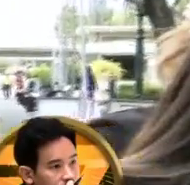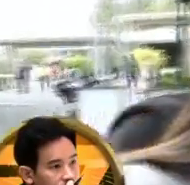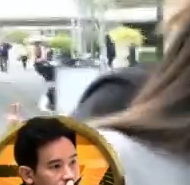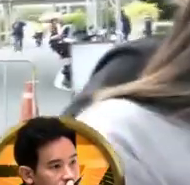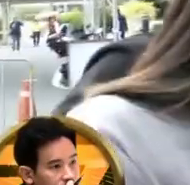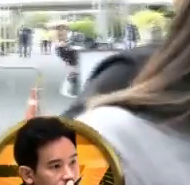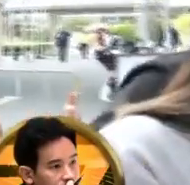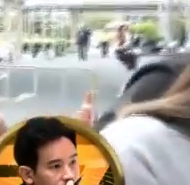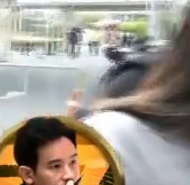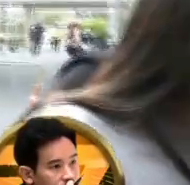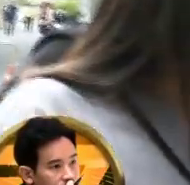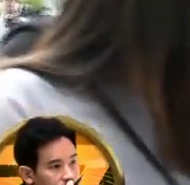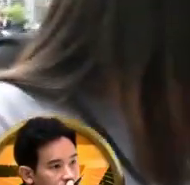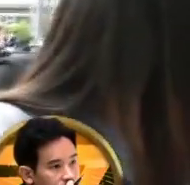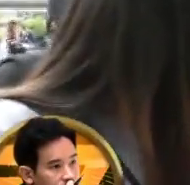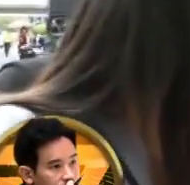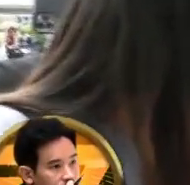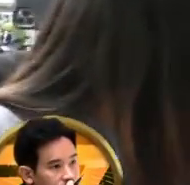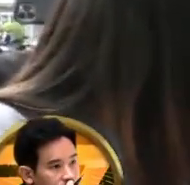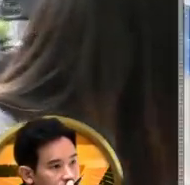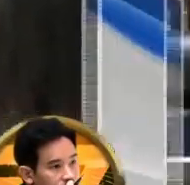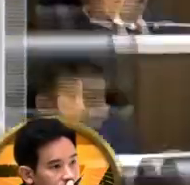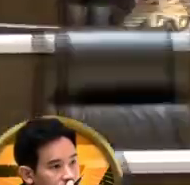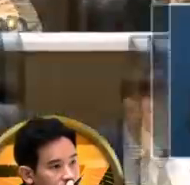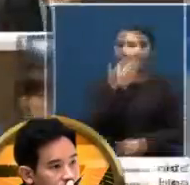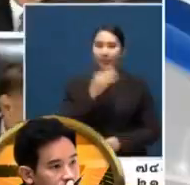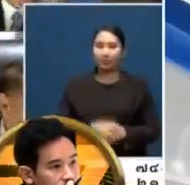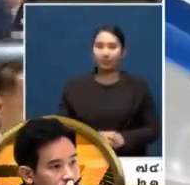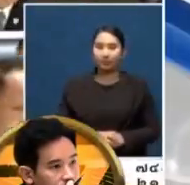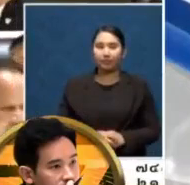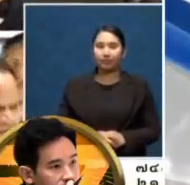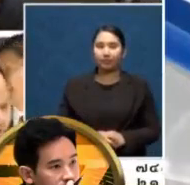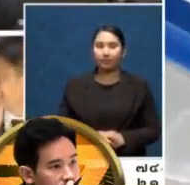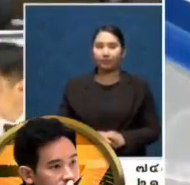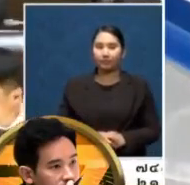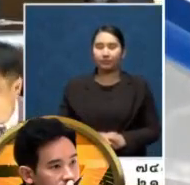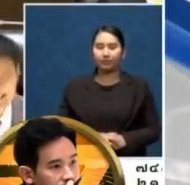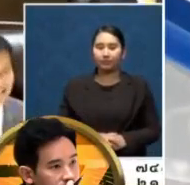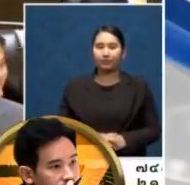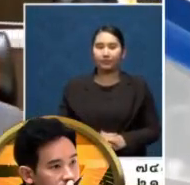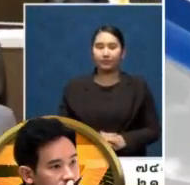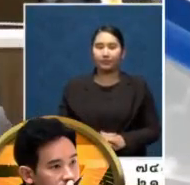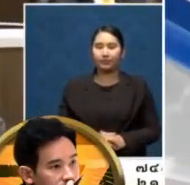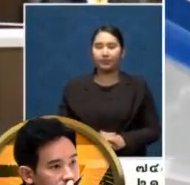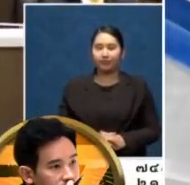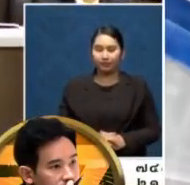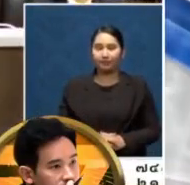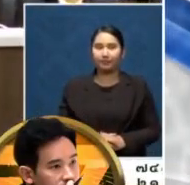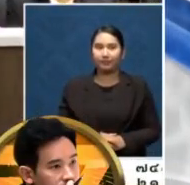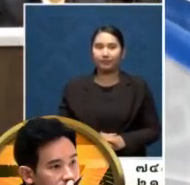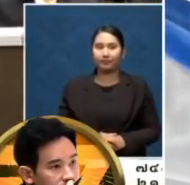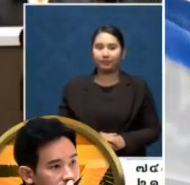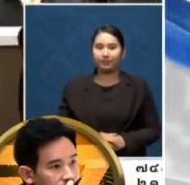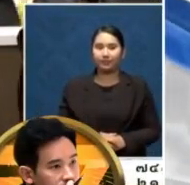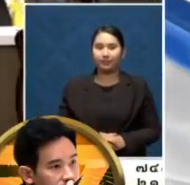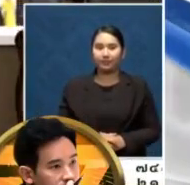นะฮะอนุชาก็มองอ่ะนะครับว่าต้องไปพูดคุยกันในสภาว่าข้อเท็จจริงมันเป็นอย่างไรโดยสามารถตัดสินใจก็อยู่ที่สภาแล้วทางนี้